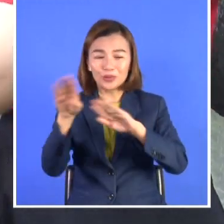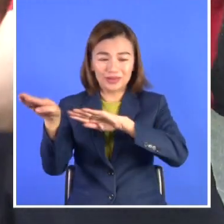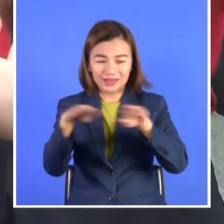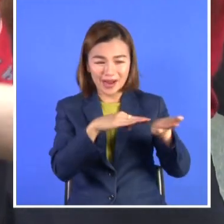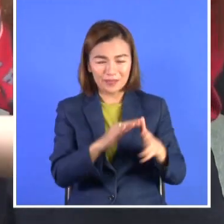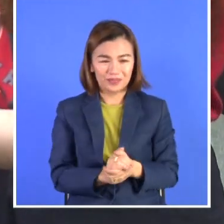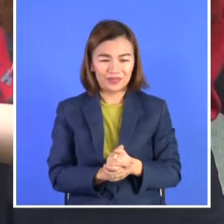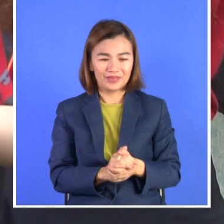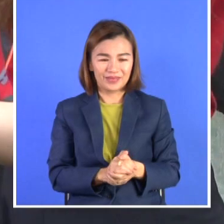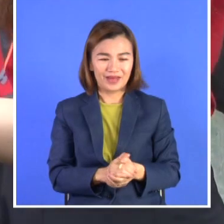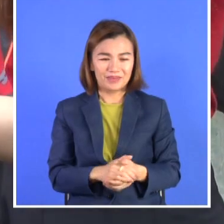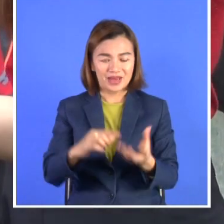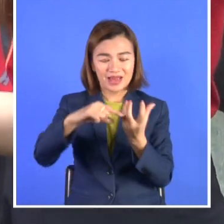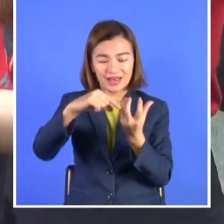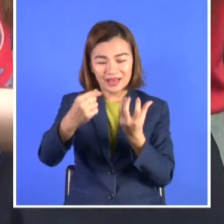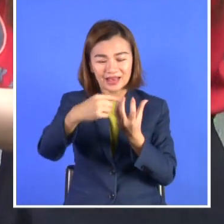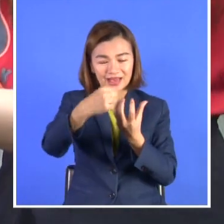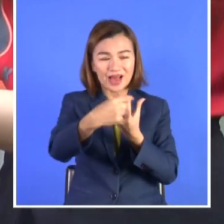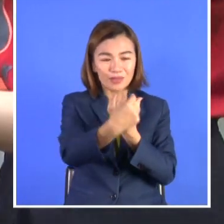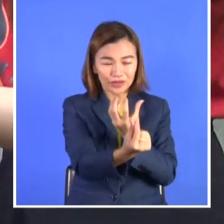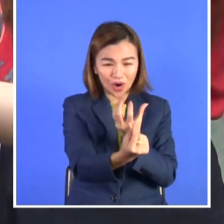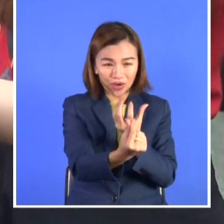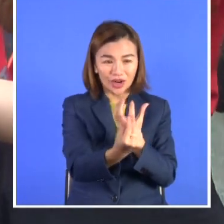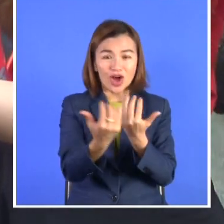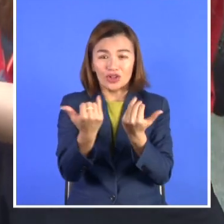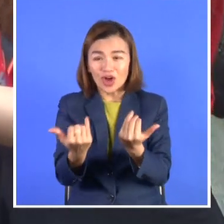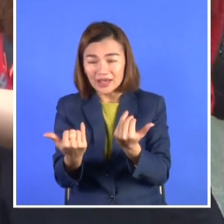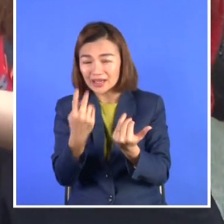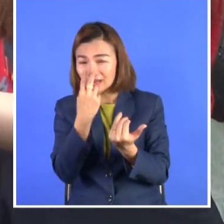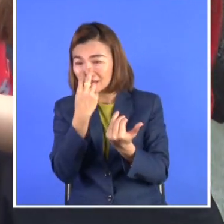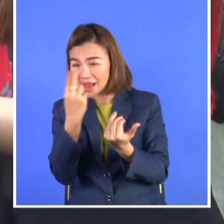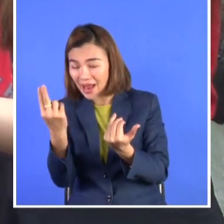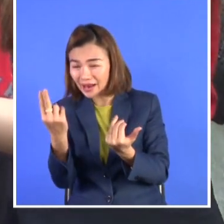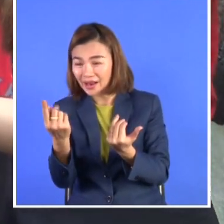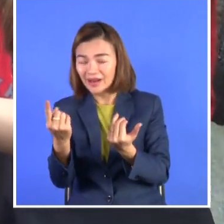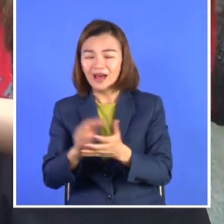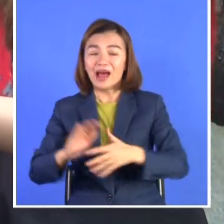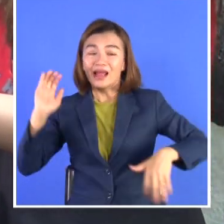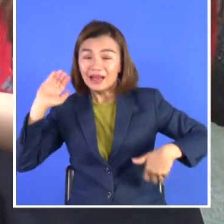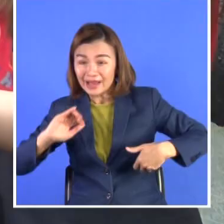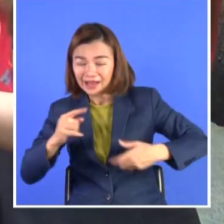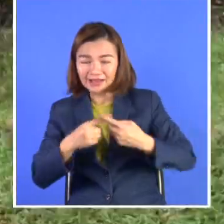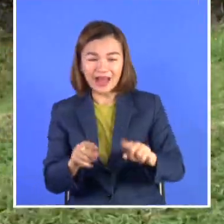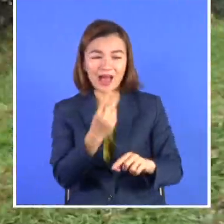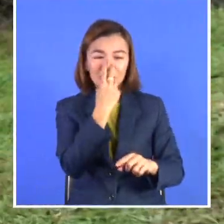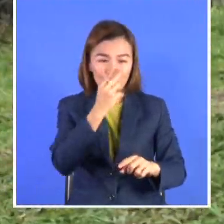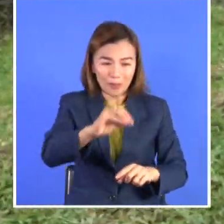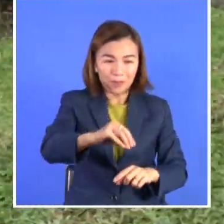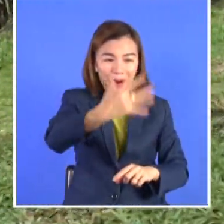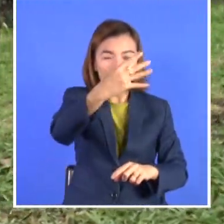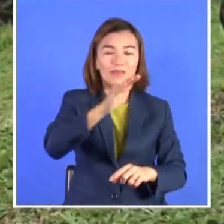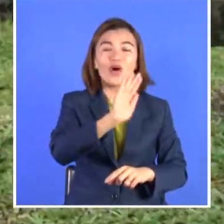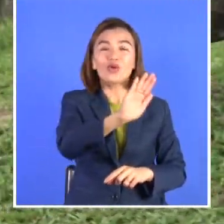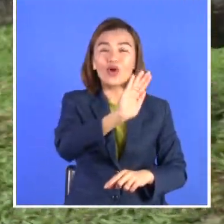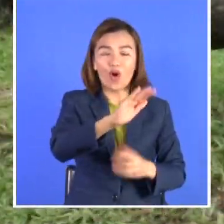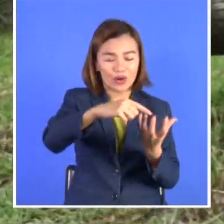คือแก้วมังกรแล้วคุณสองก็พูดถึงลิงเปิดพัง แก้วมังกรฉันก็นึกว่าฉันอ่านข่าวผิด